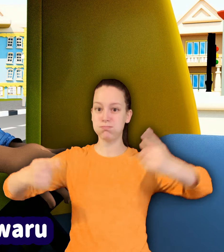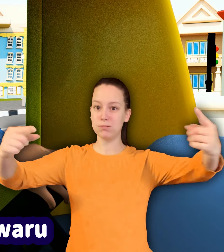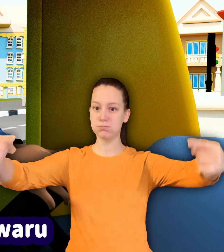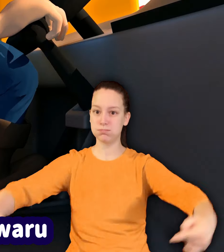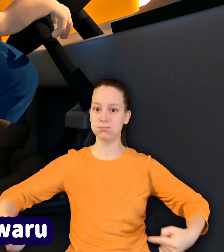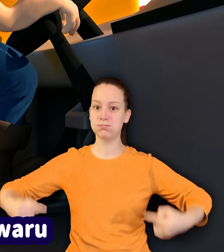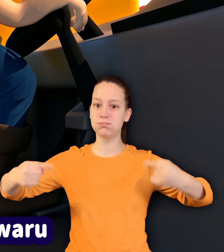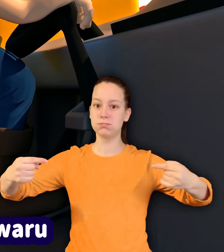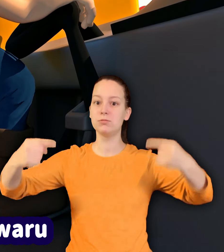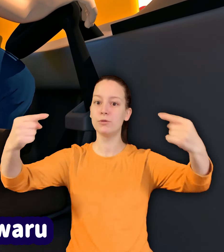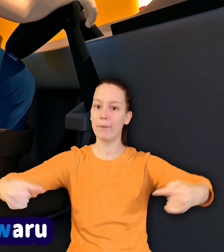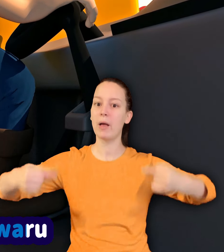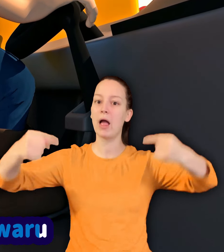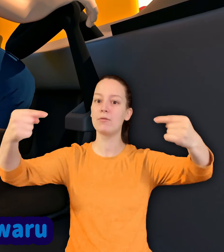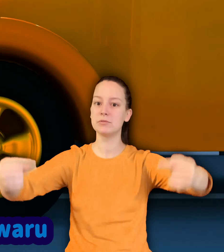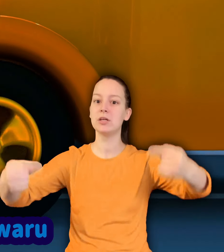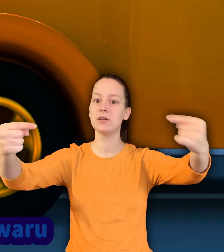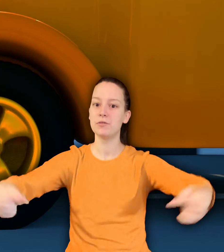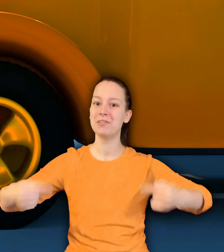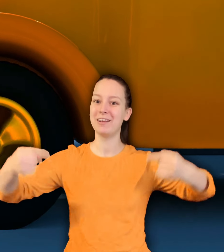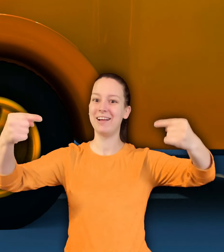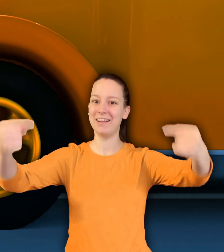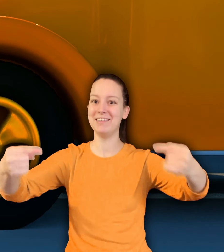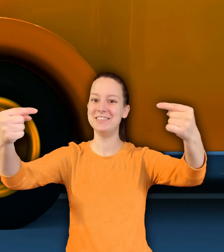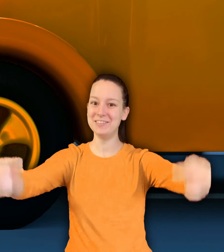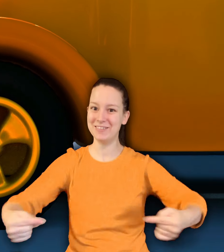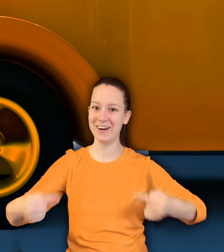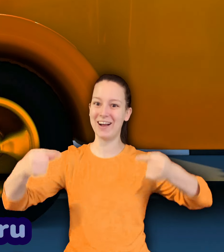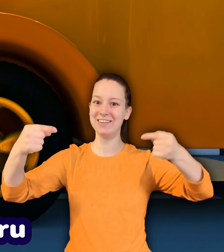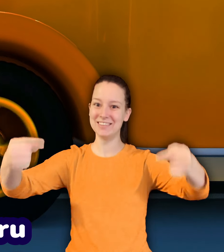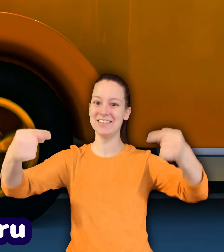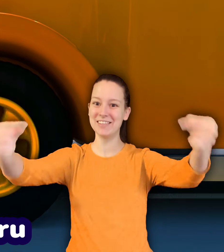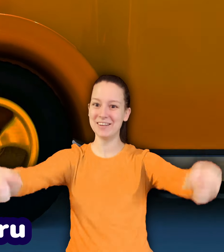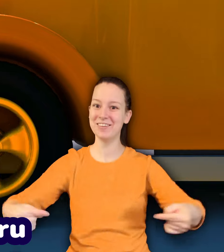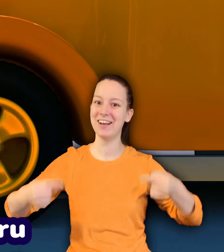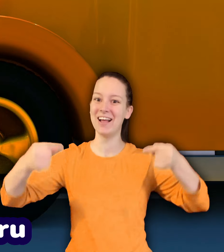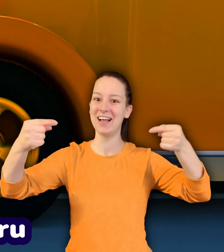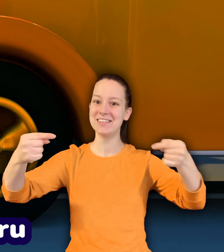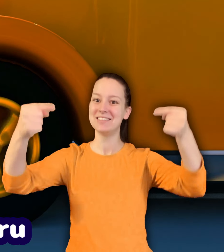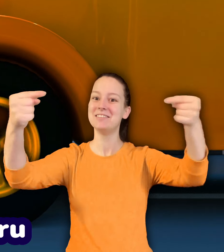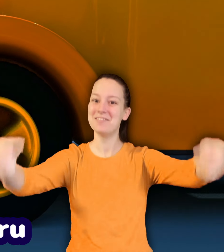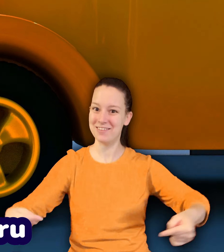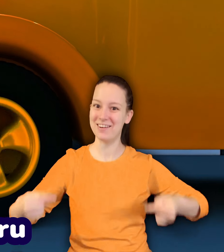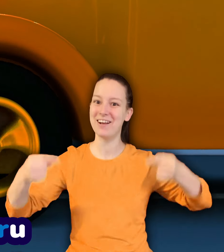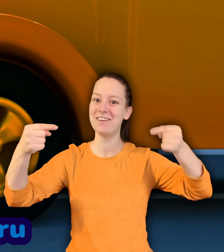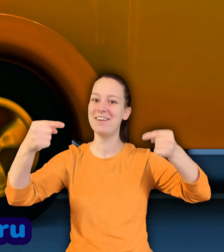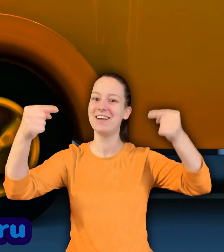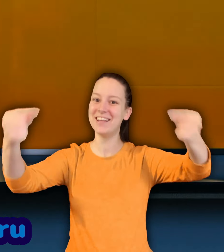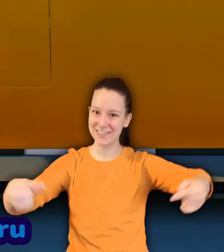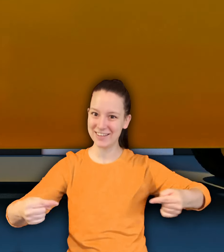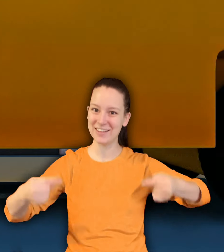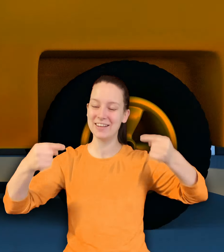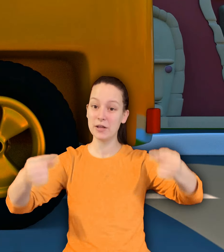バスのタイヤ回る回る